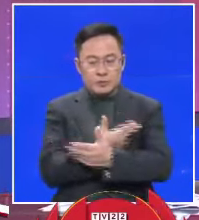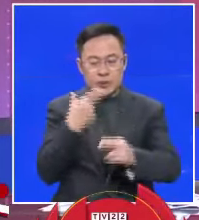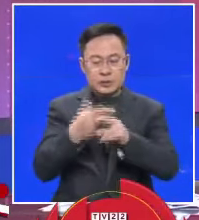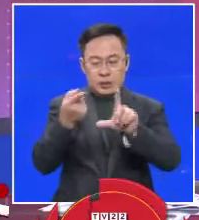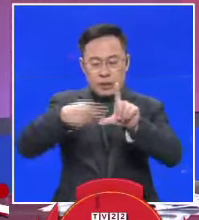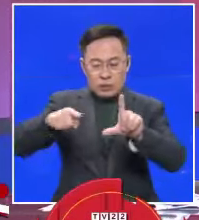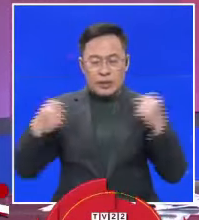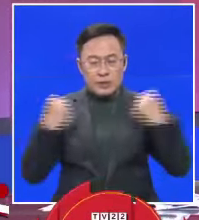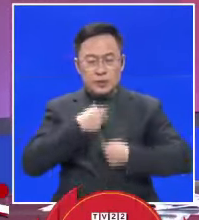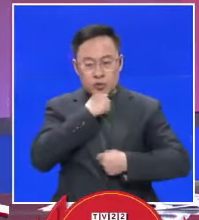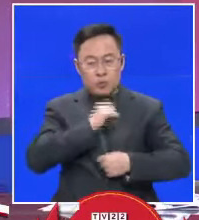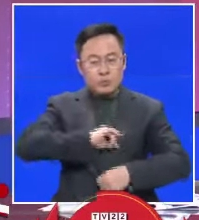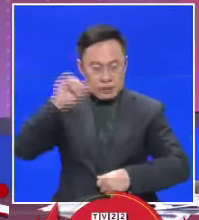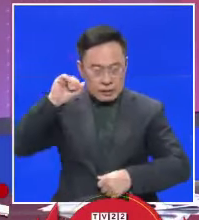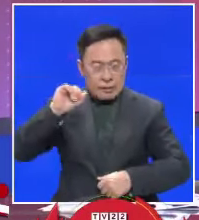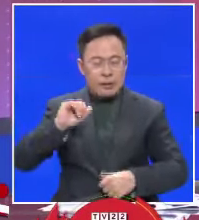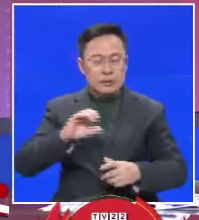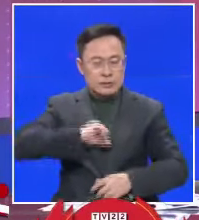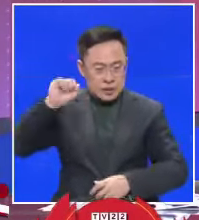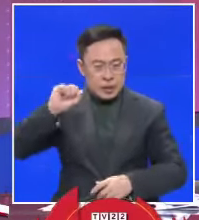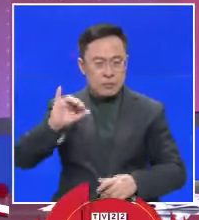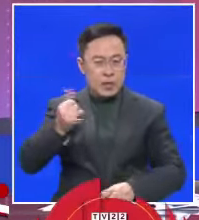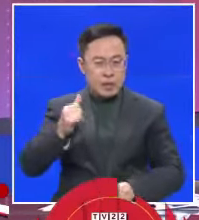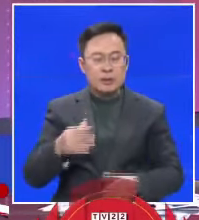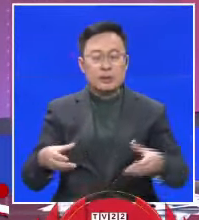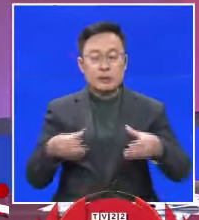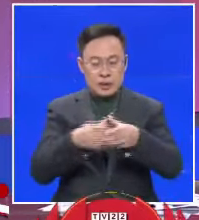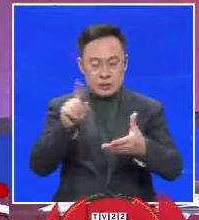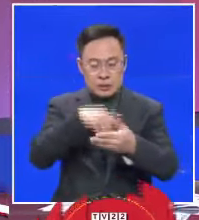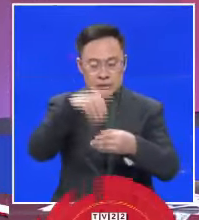แน่นอนว่าการเมืองท้องถิ่นมีผลขึ้นมาระดับชาติมันพอจะบอกอะไรได้เยอะทีเดียวนะครับ